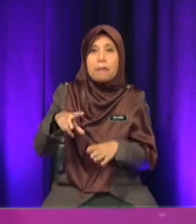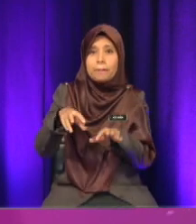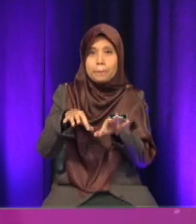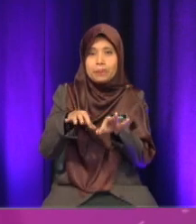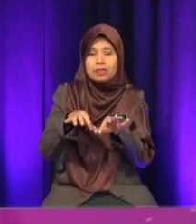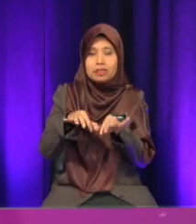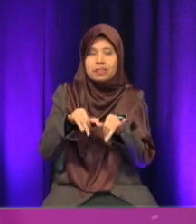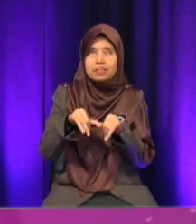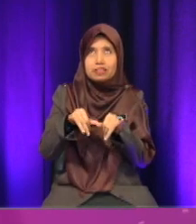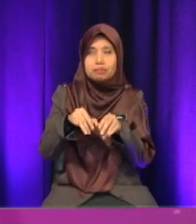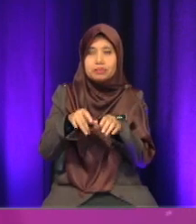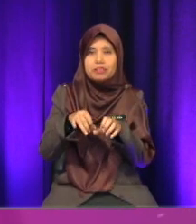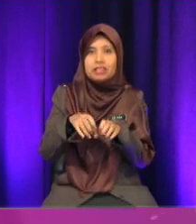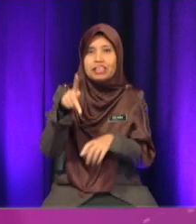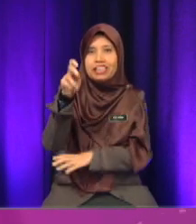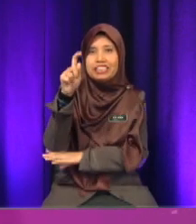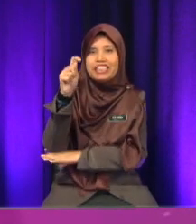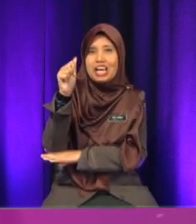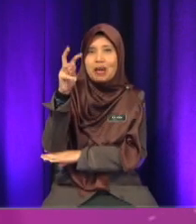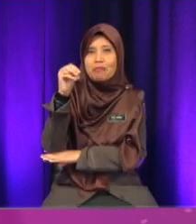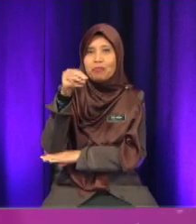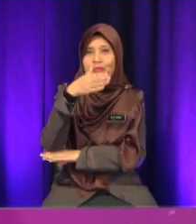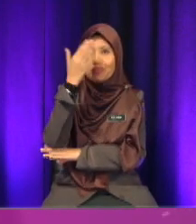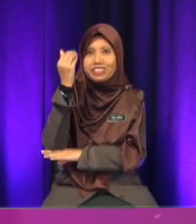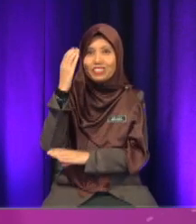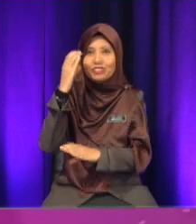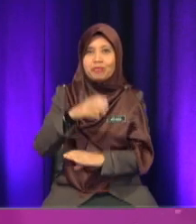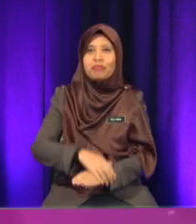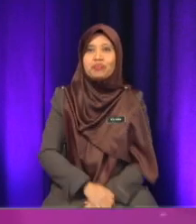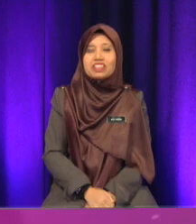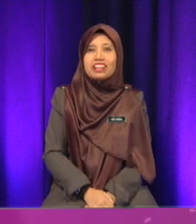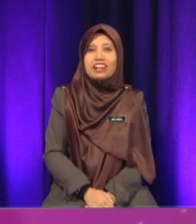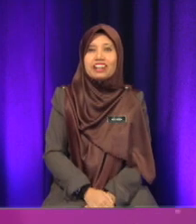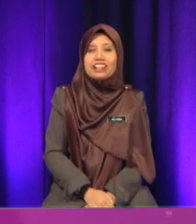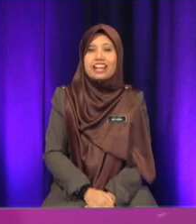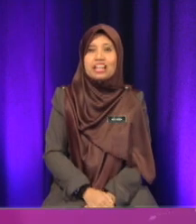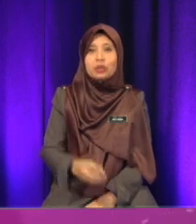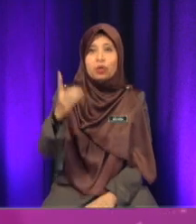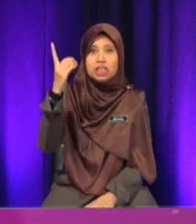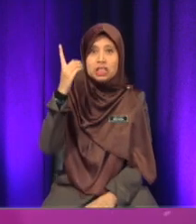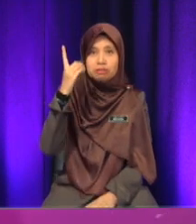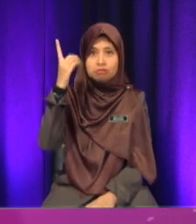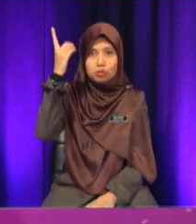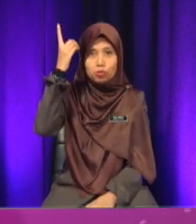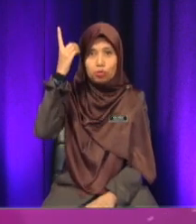namanya Downhill Doni segera memutuskan jaring tersebut menggunakan